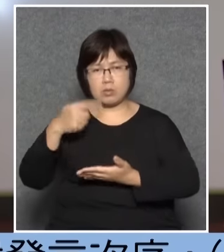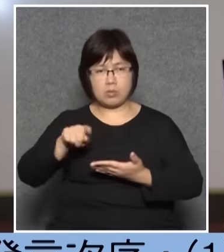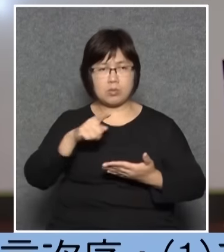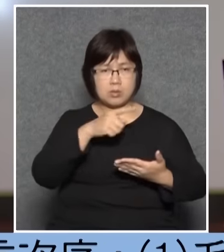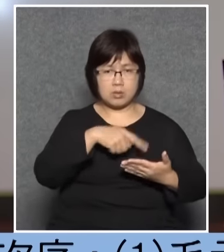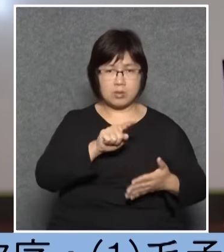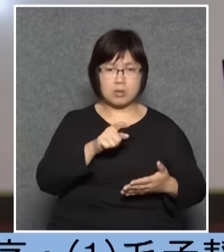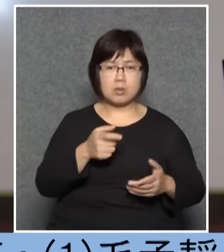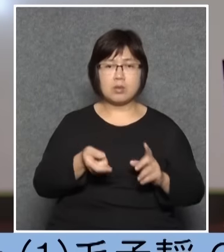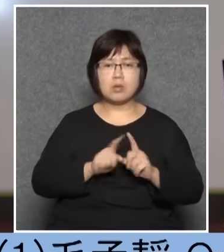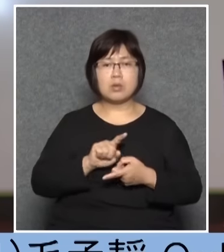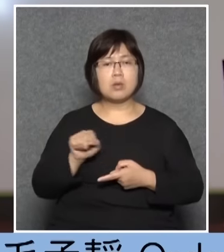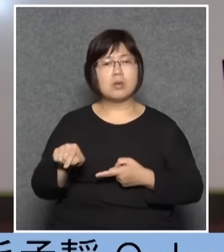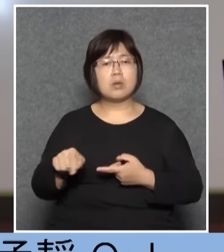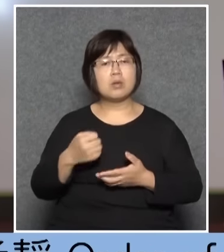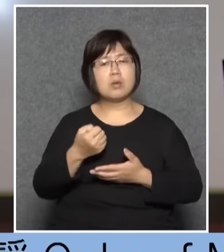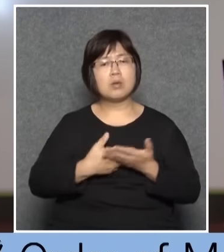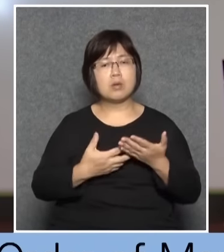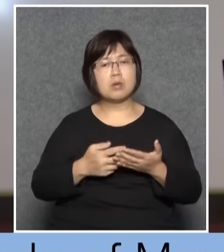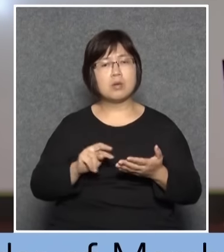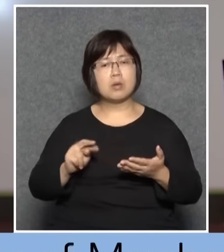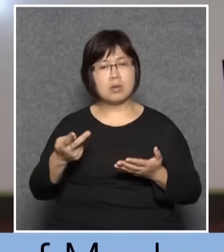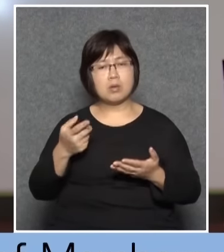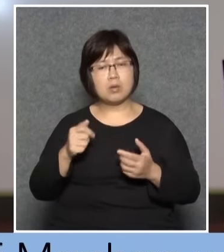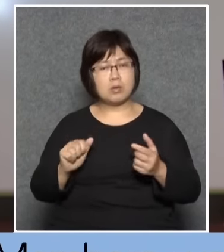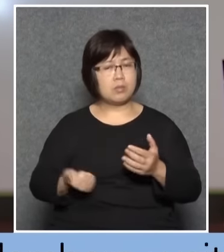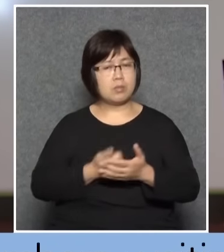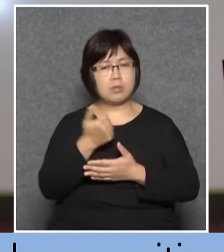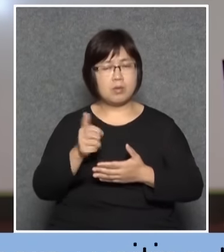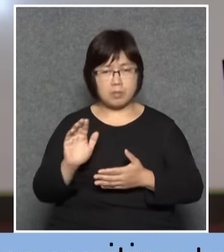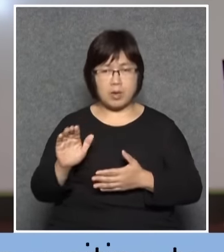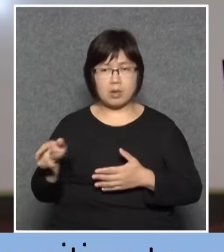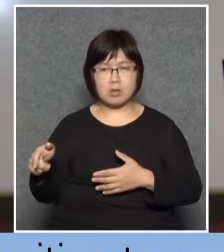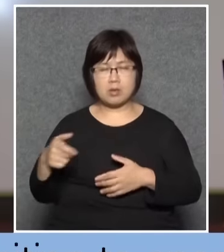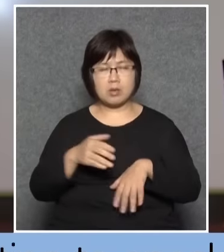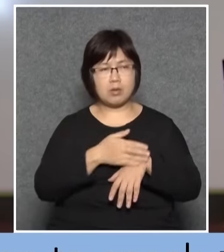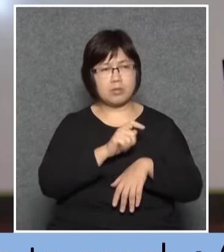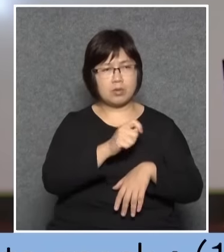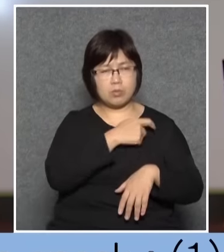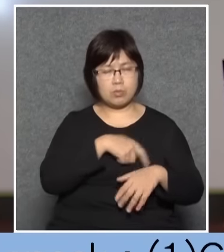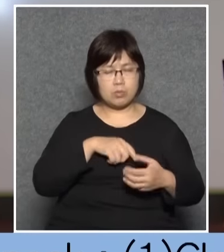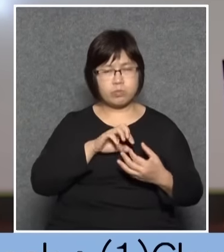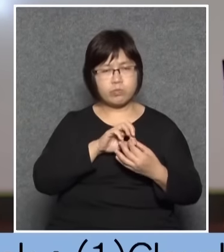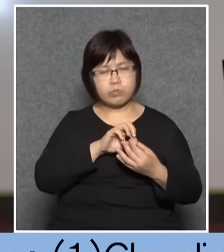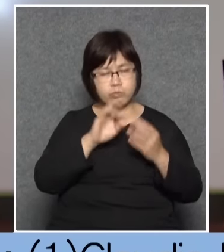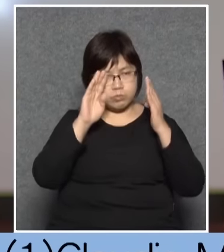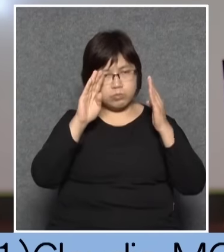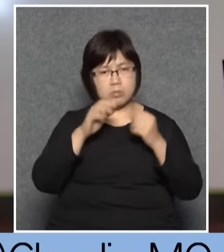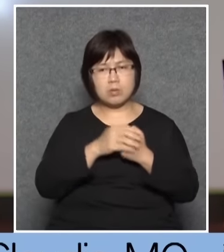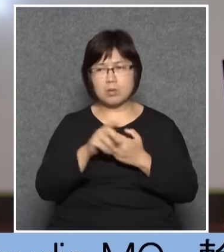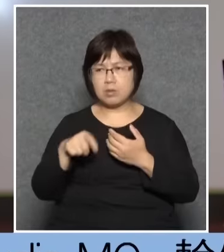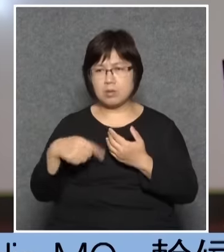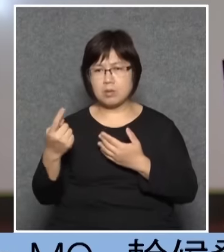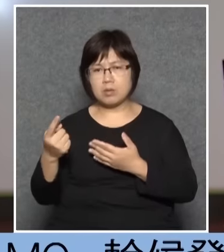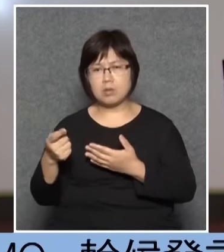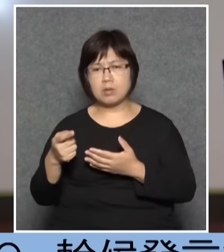咁係咪即係代表嗰个条例又可以相对比较完整啲呢？嗱，头先涂谨申议员比较关心呢，就係即係另外